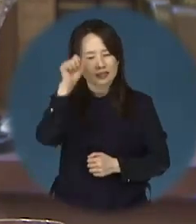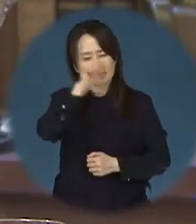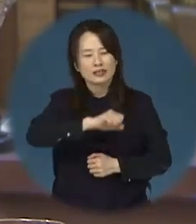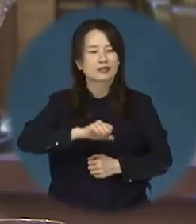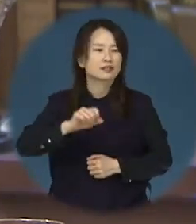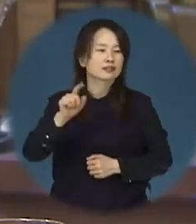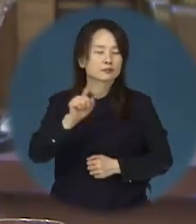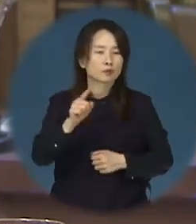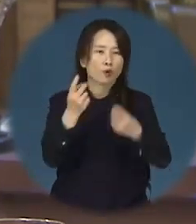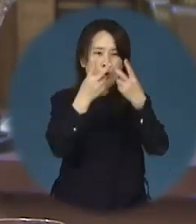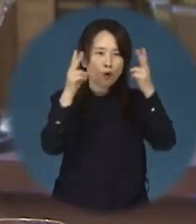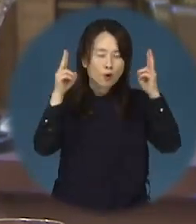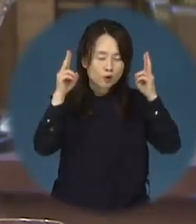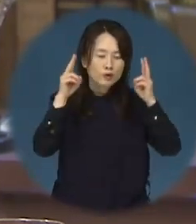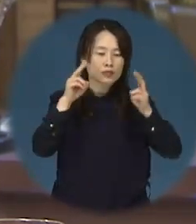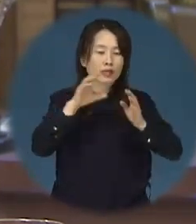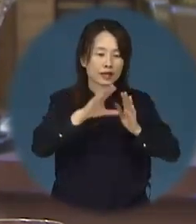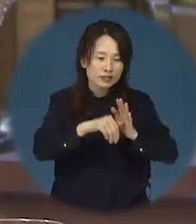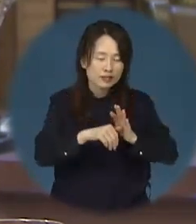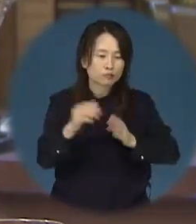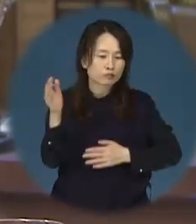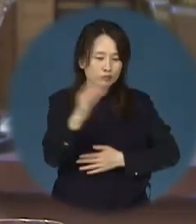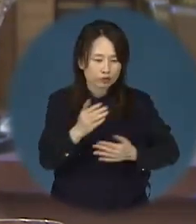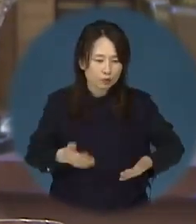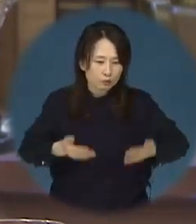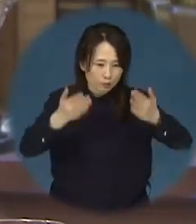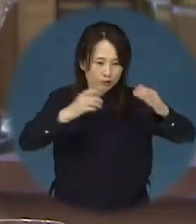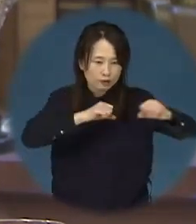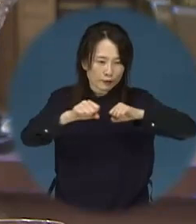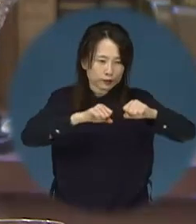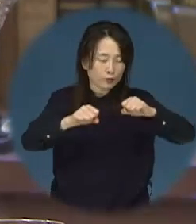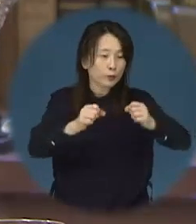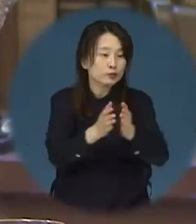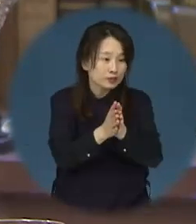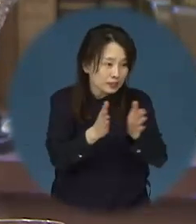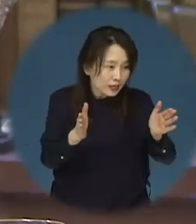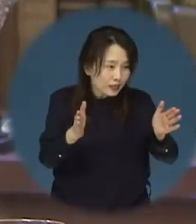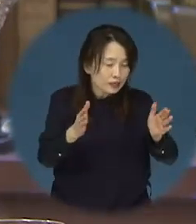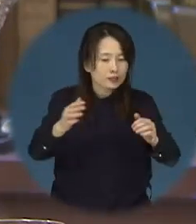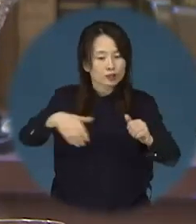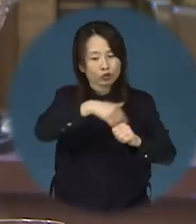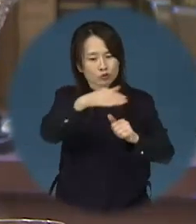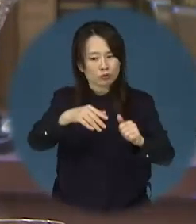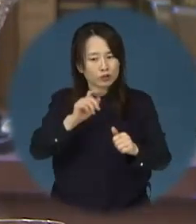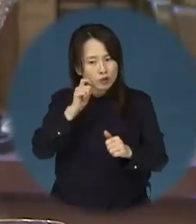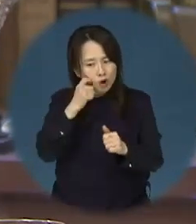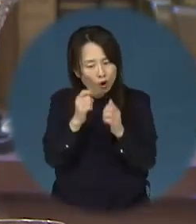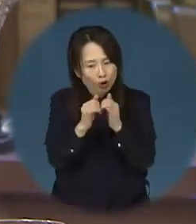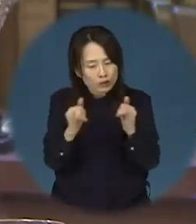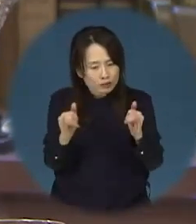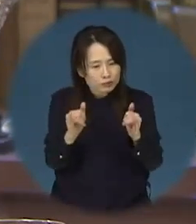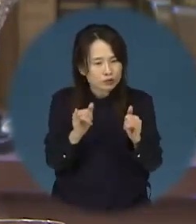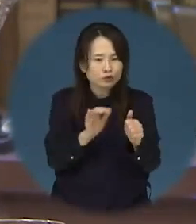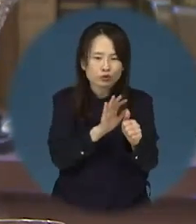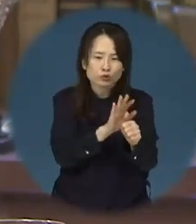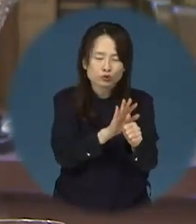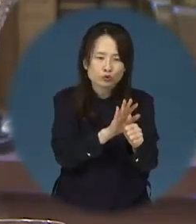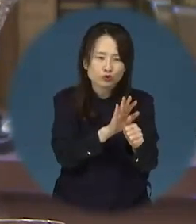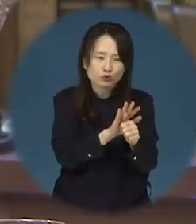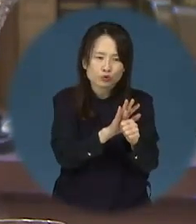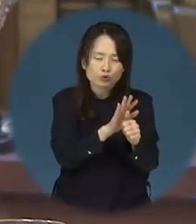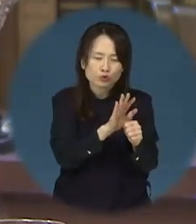의대생 신분부터 네. 봉사활동으로 시작했고 주변에 이미 어려운 사람들을 돕는 내지는 어려운